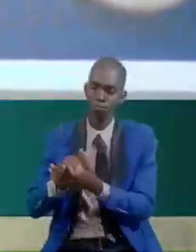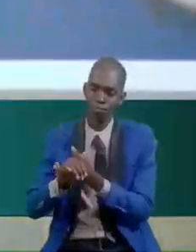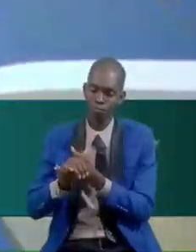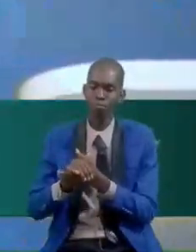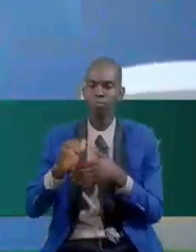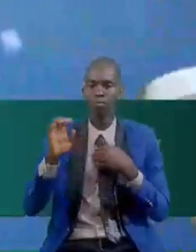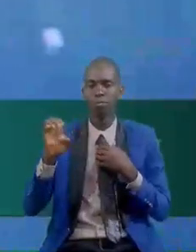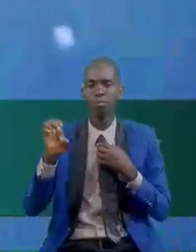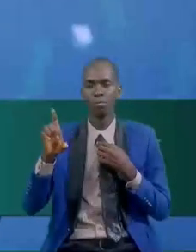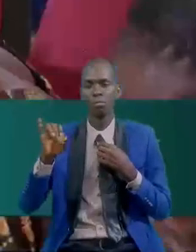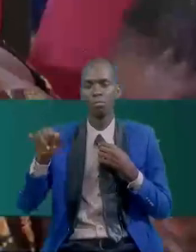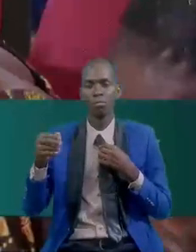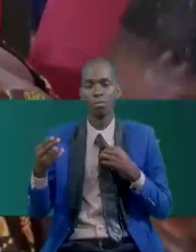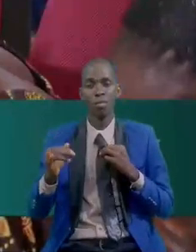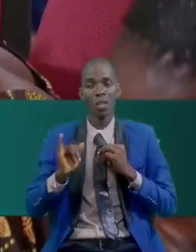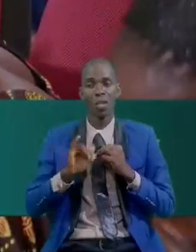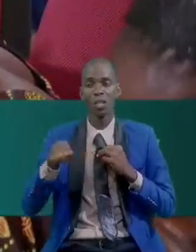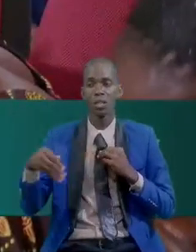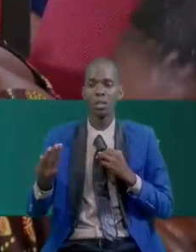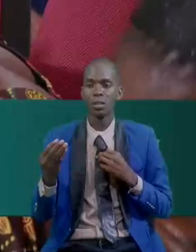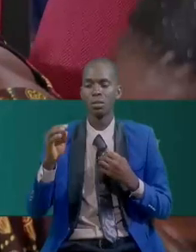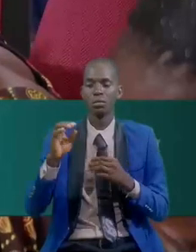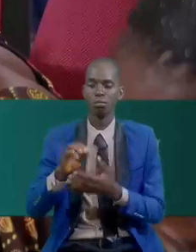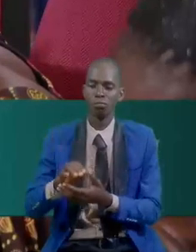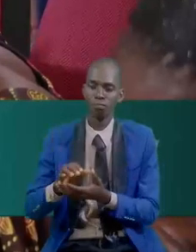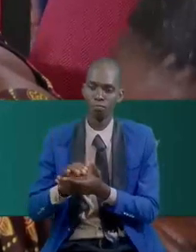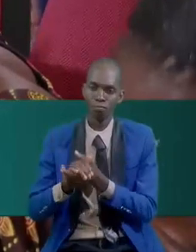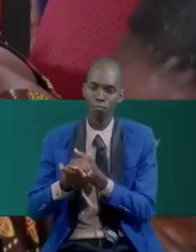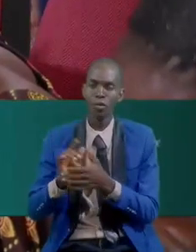Ils ont même donné du crédit à Élie. Je donne du crédit à Élie.